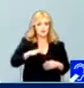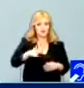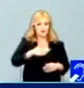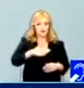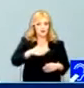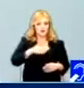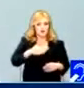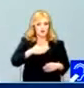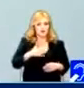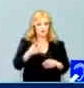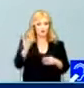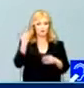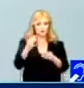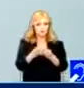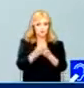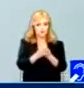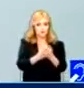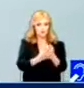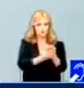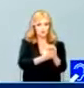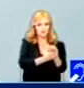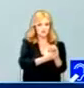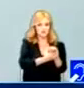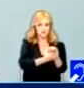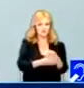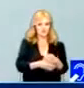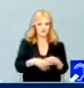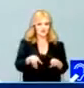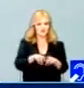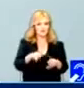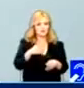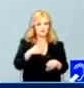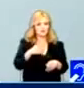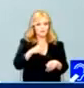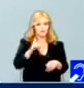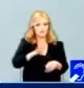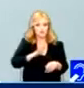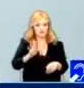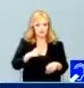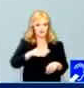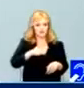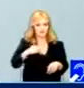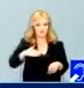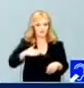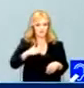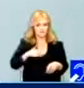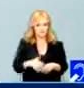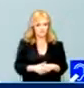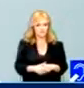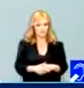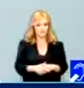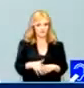când amorțește mâna stângă sau un disconfort în piept, mesajul meu este